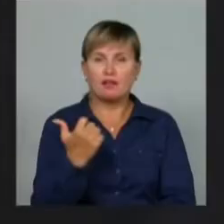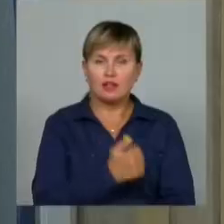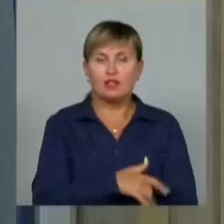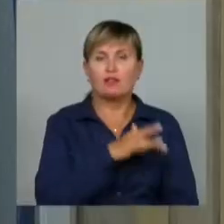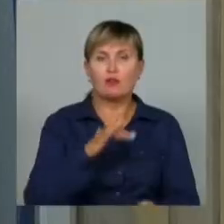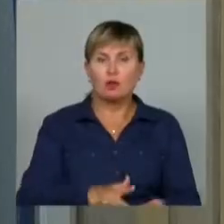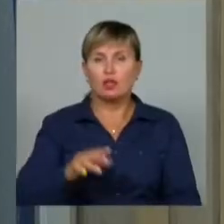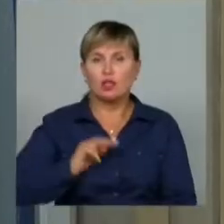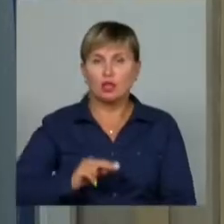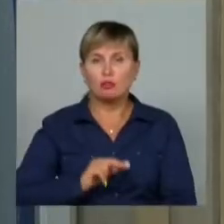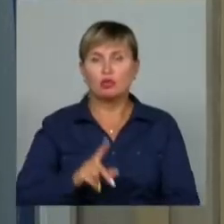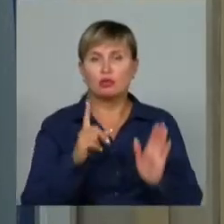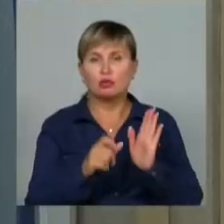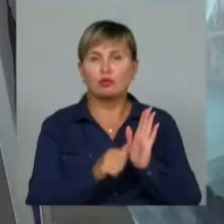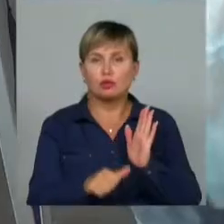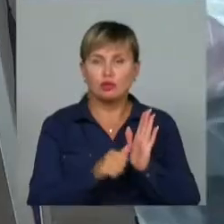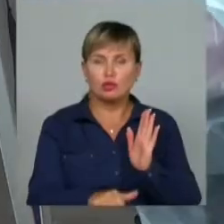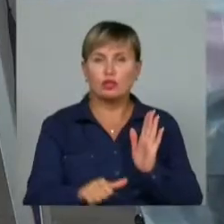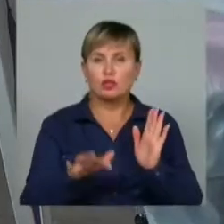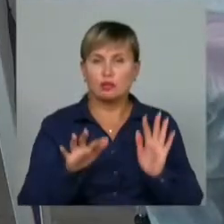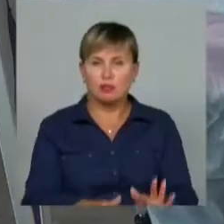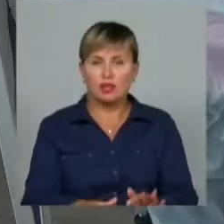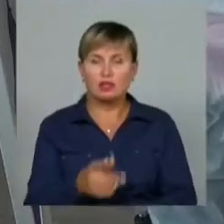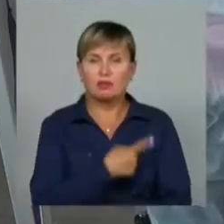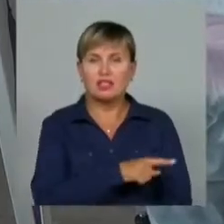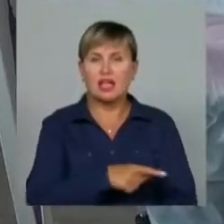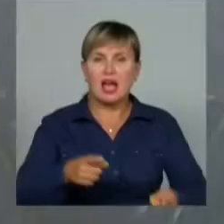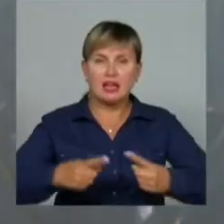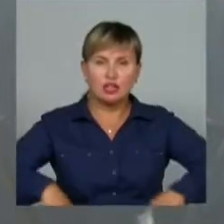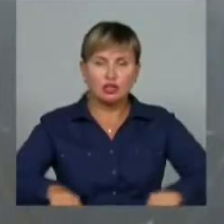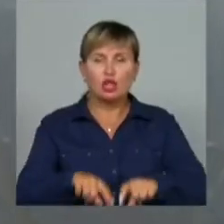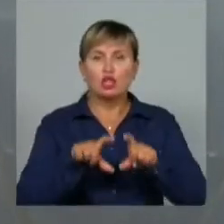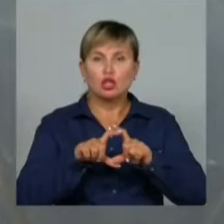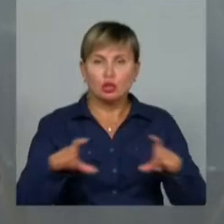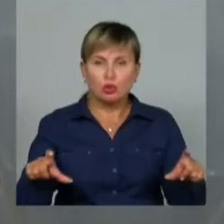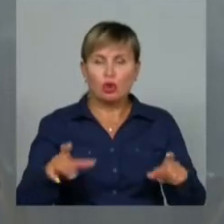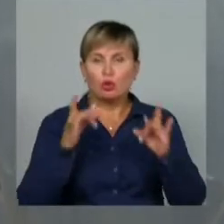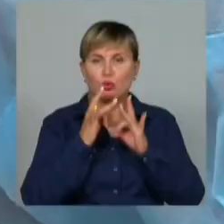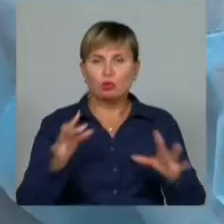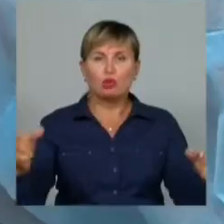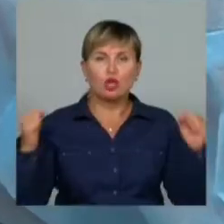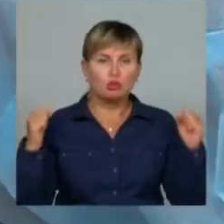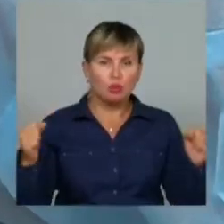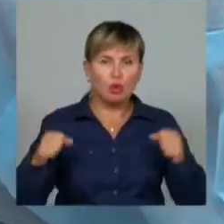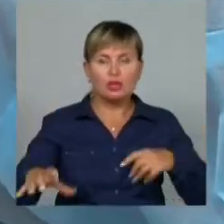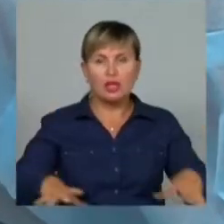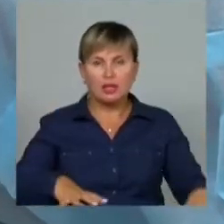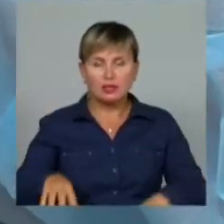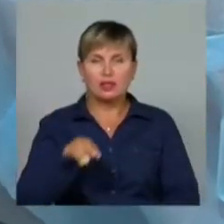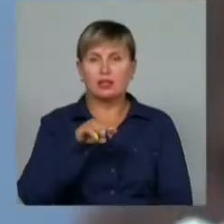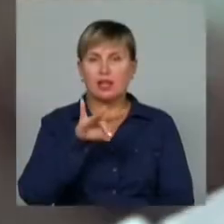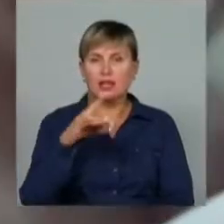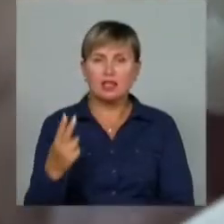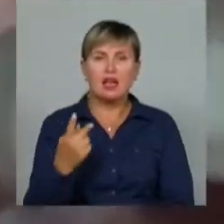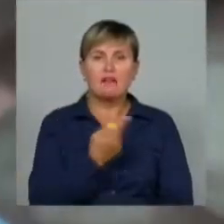городе функционируют 160 пунктов вакцинации в медицинских организациях, школах, на объектах культуры, спорта, на рынках и в ТРЦ.